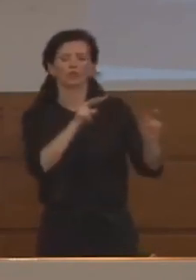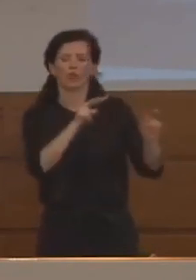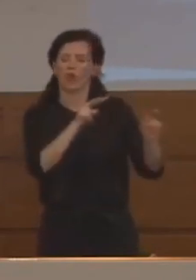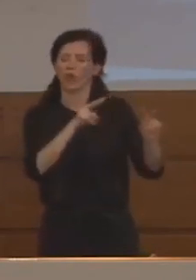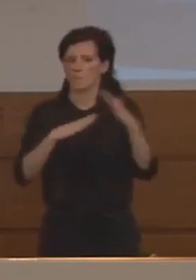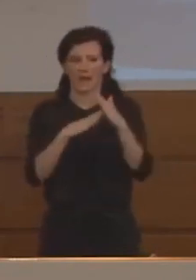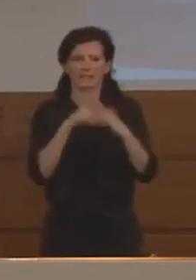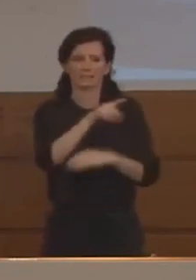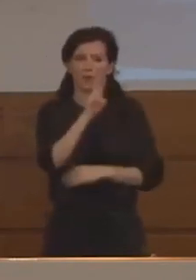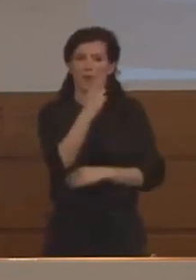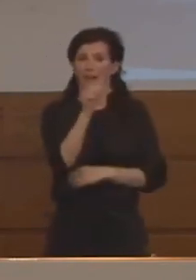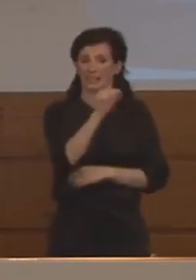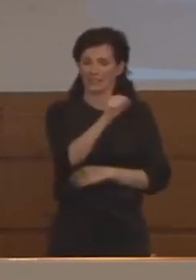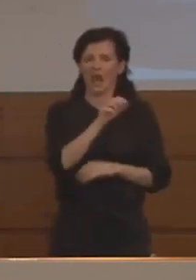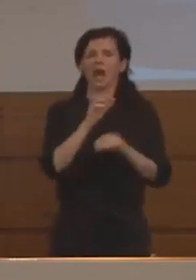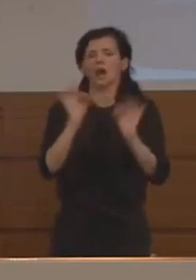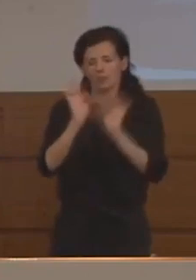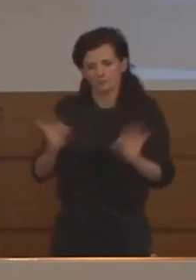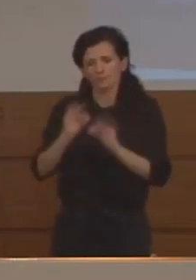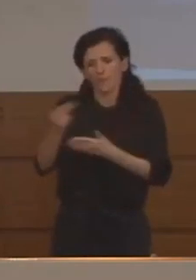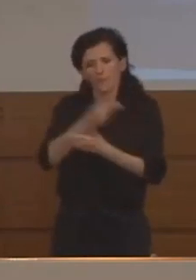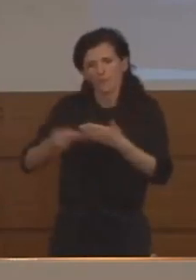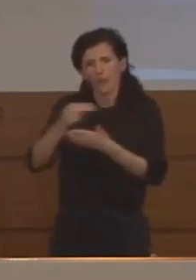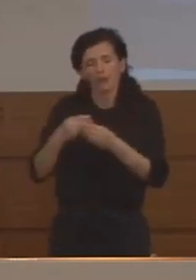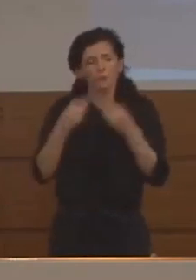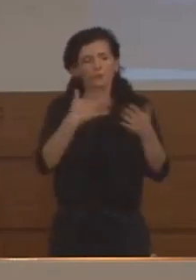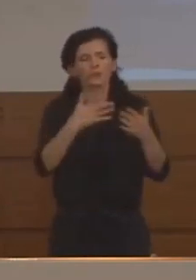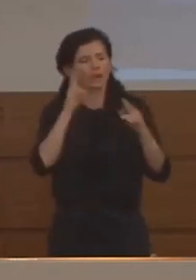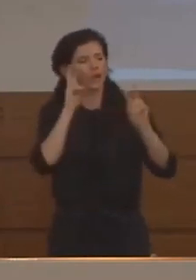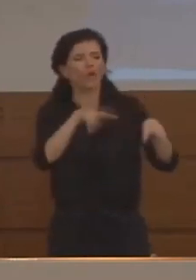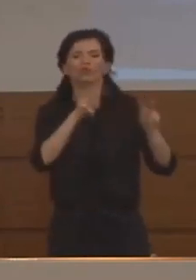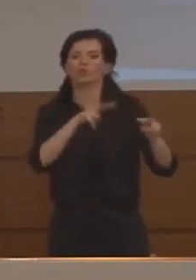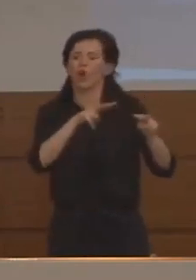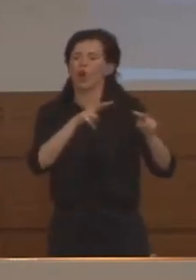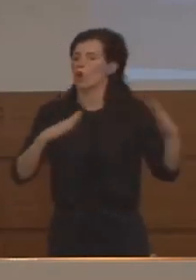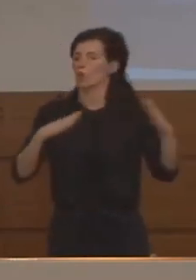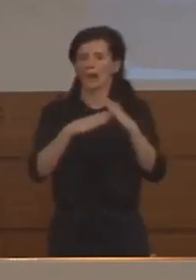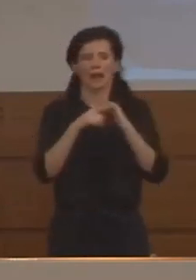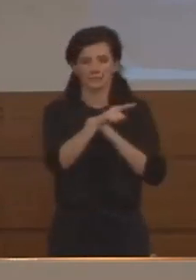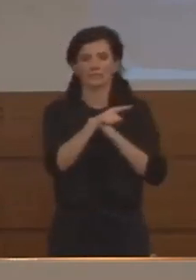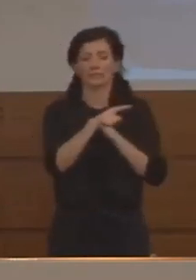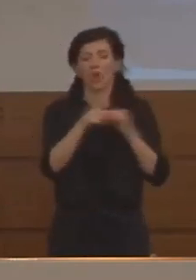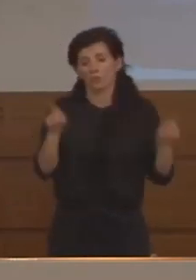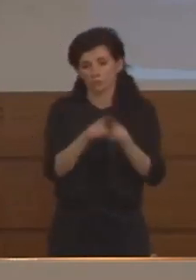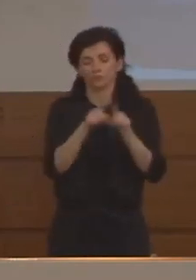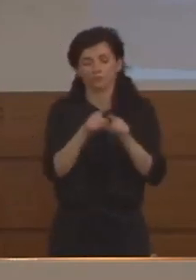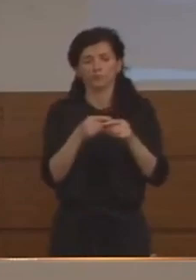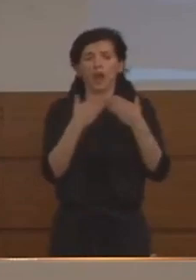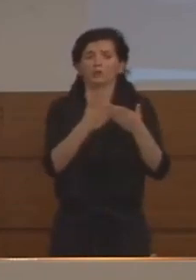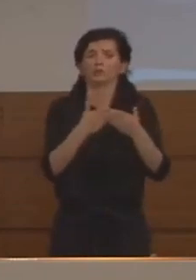avanzata di preparazione per andare in massa 1 del controllo agli ospiti di queste strutture e ovviamente anche al personale che lavora dentro queste